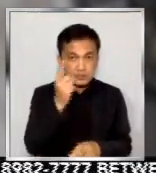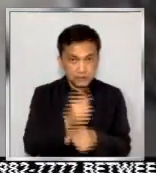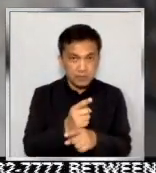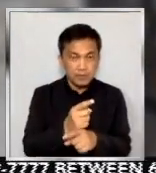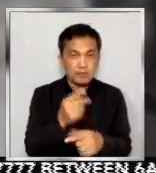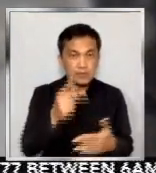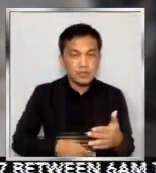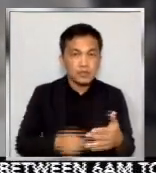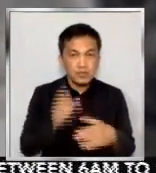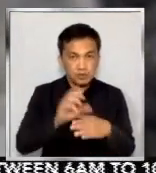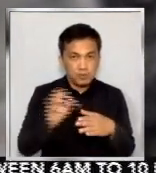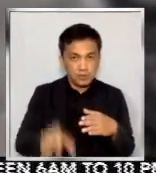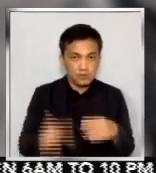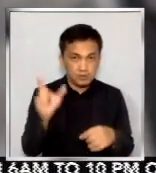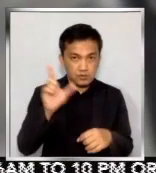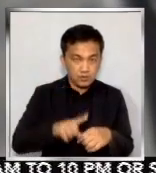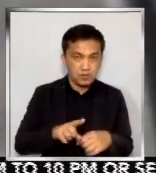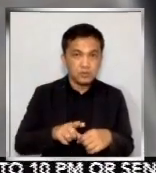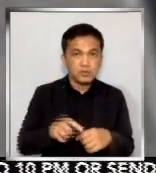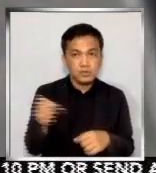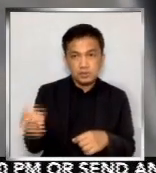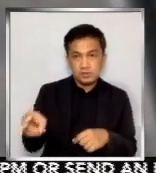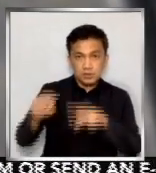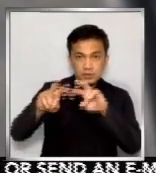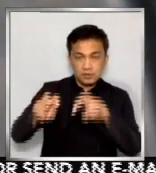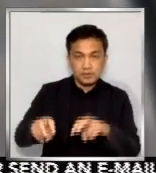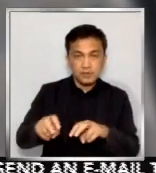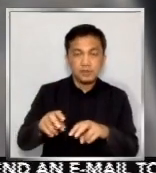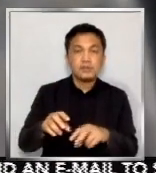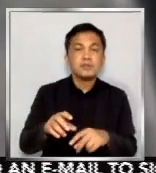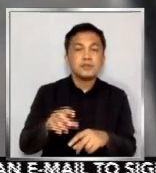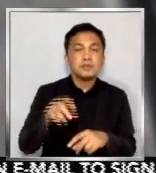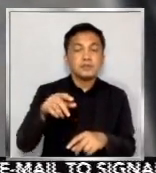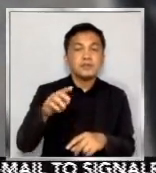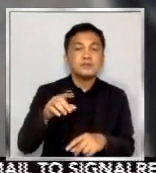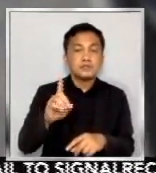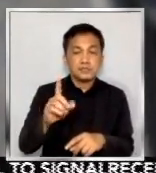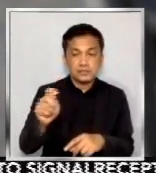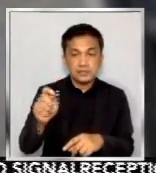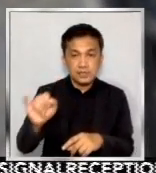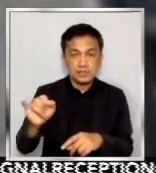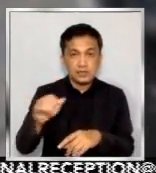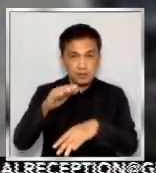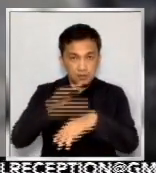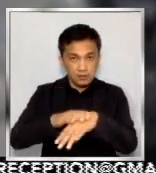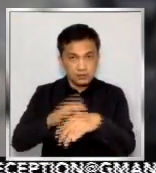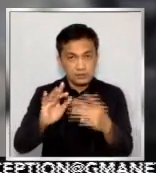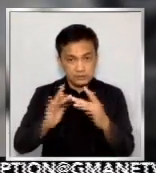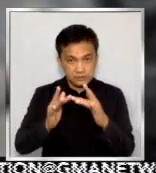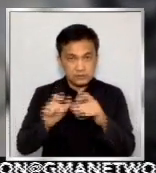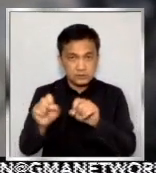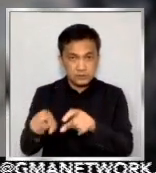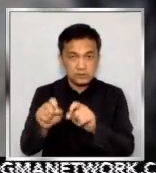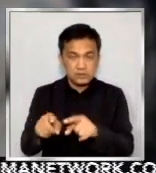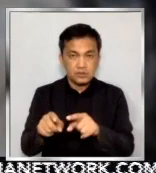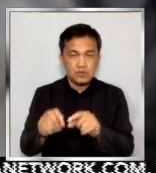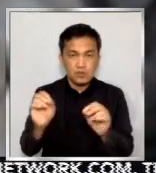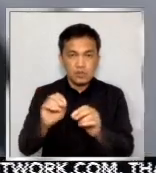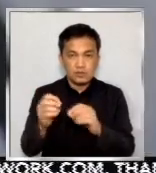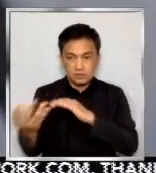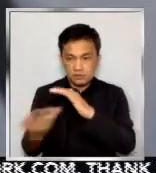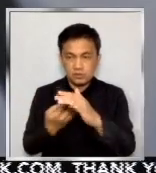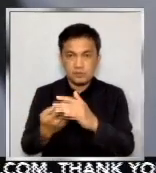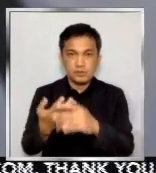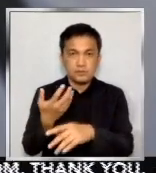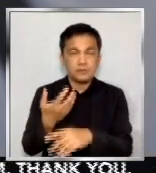load. Paiimbestigahan daw ng DTI ang mga online reseller ng RFID para wala raw consumer na malamangan.